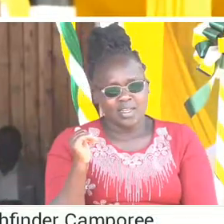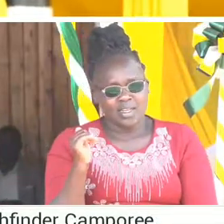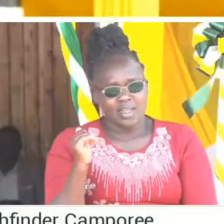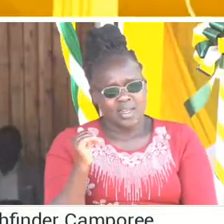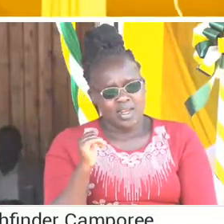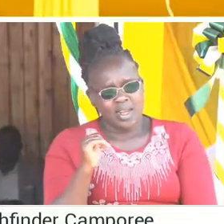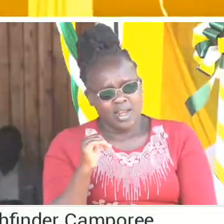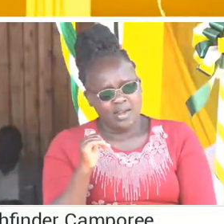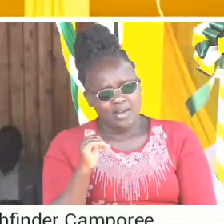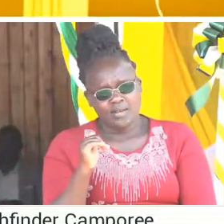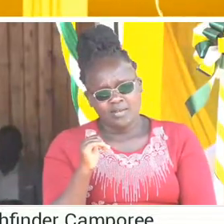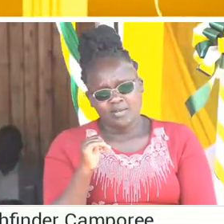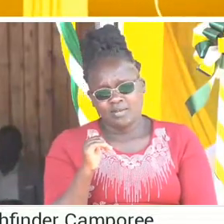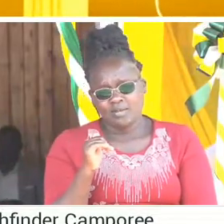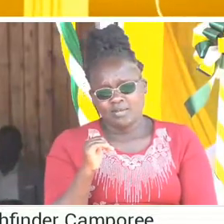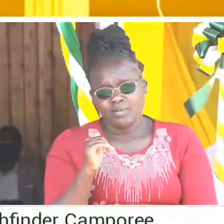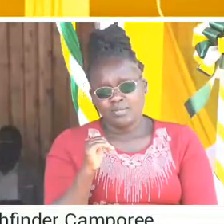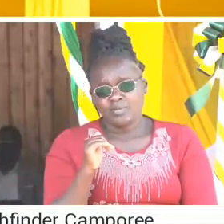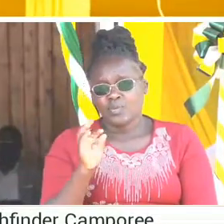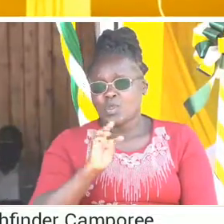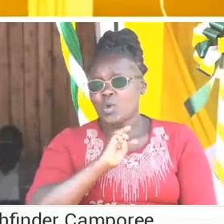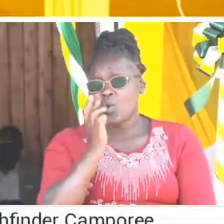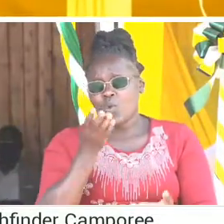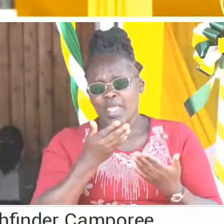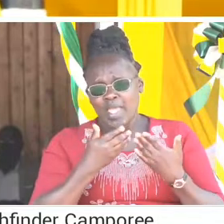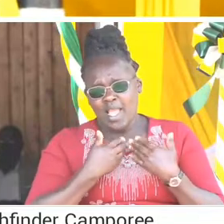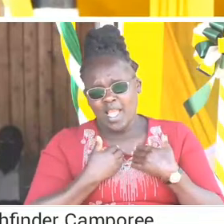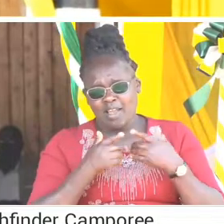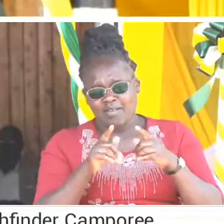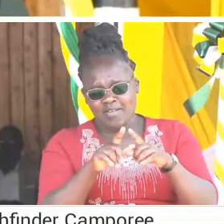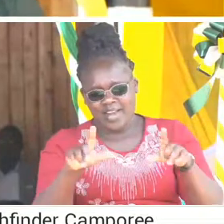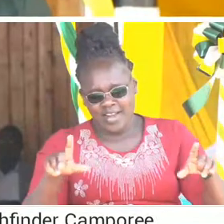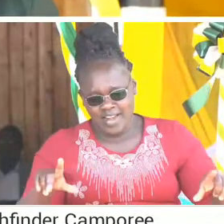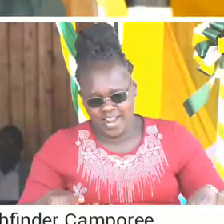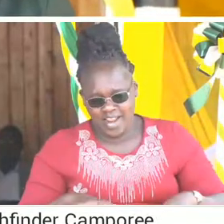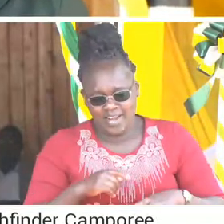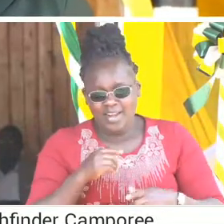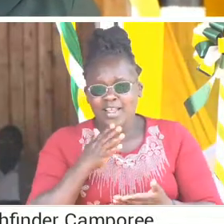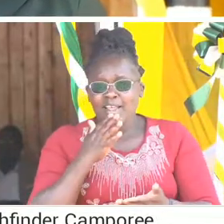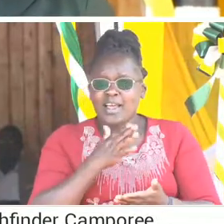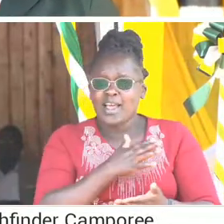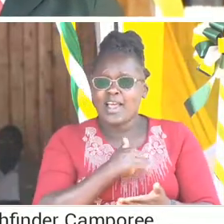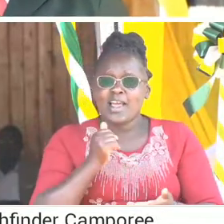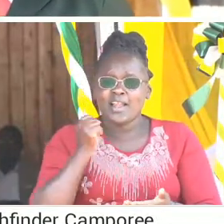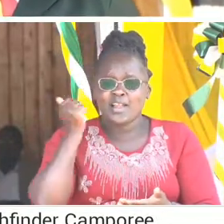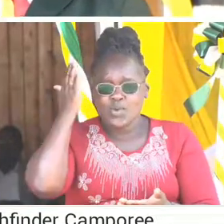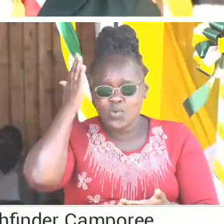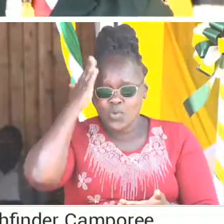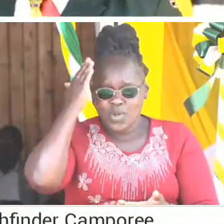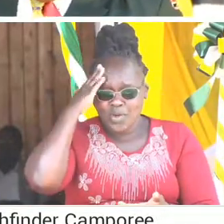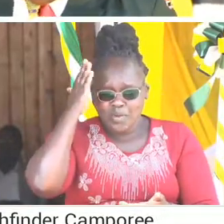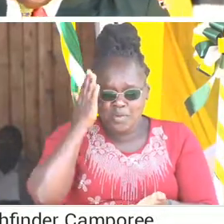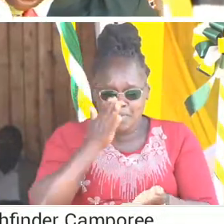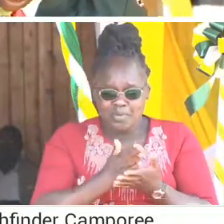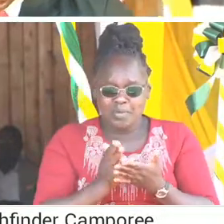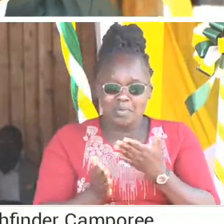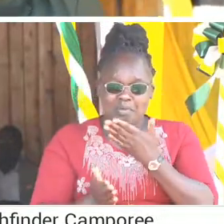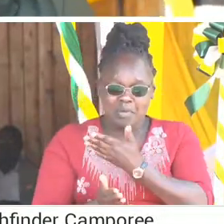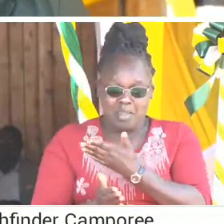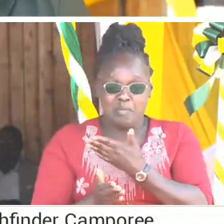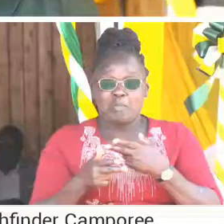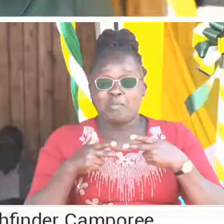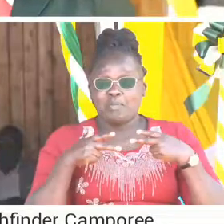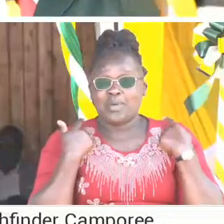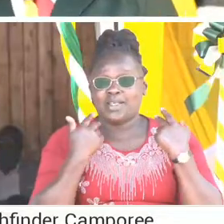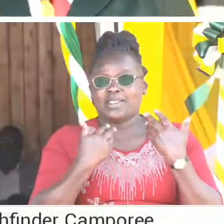kwamba tuwe na kashamba, yeye atatupatia shamba. Anaye tunajua kwamba yala ambayo